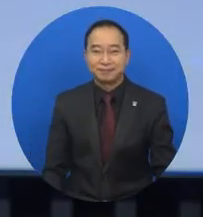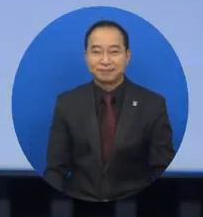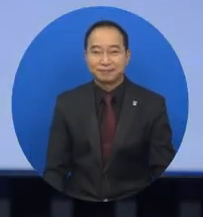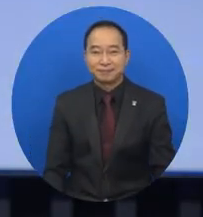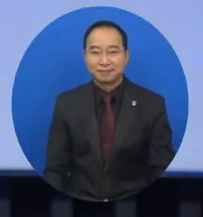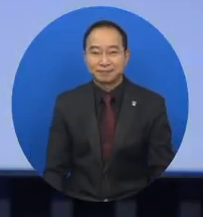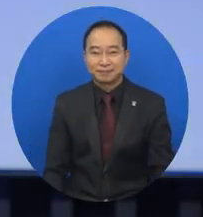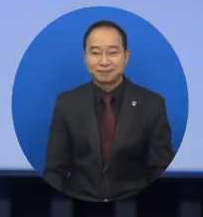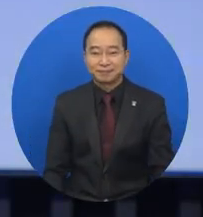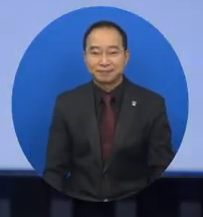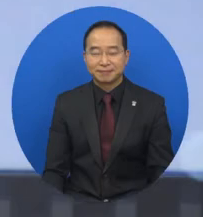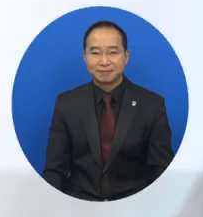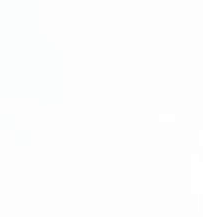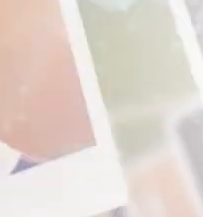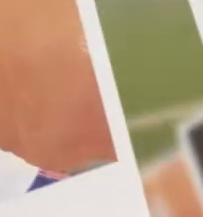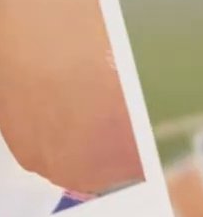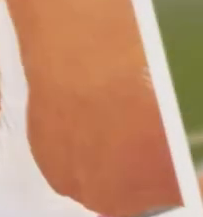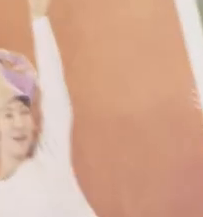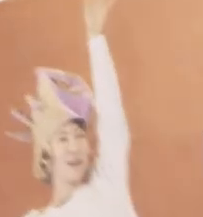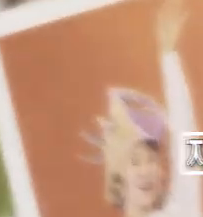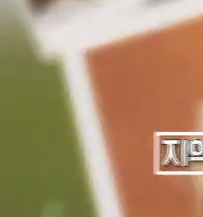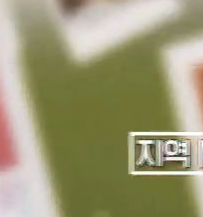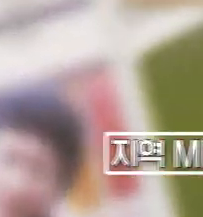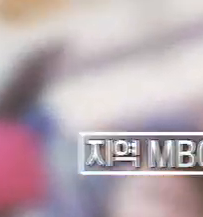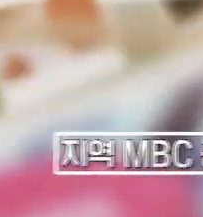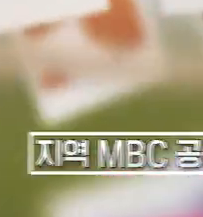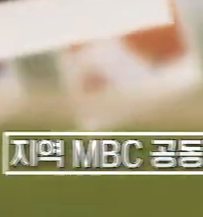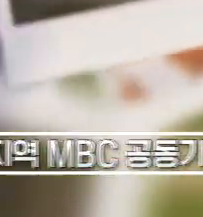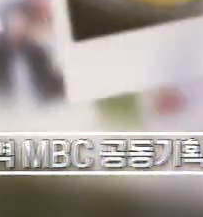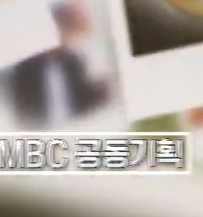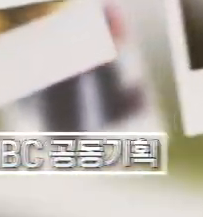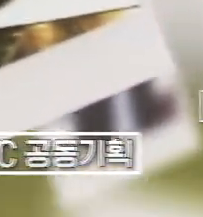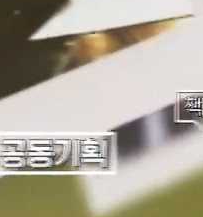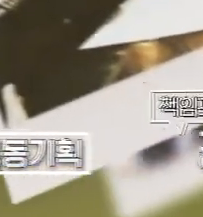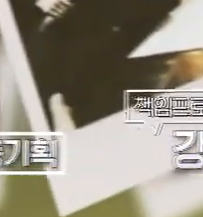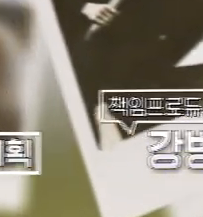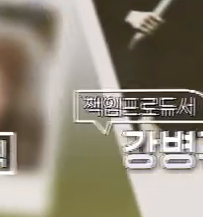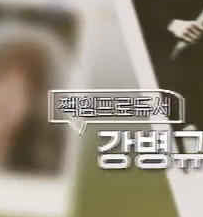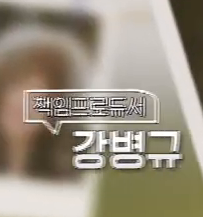찾아오겠습니다. 고맙습니다. Love.